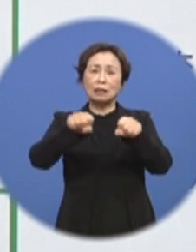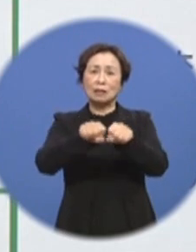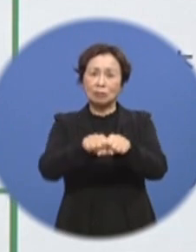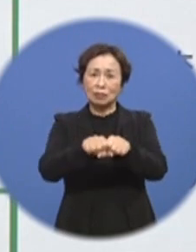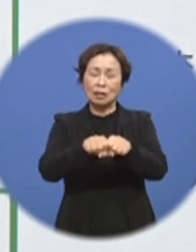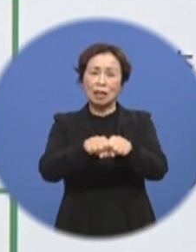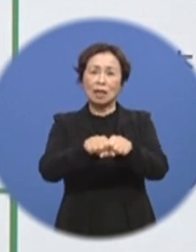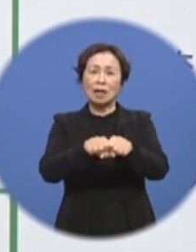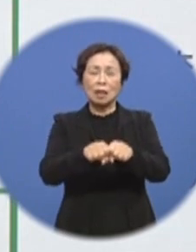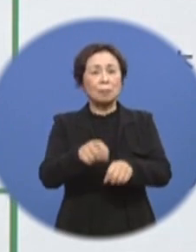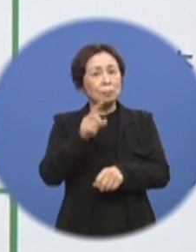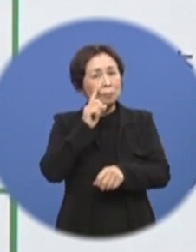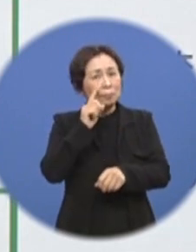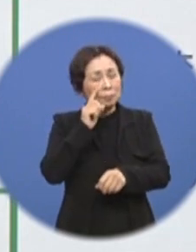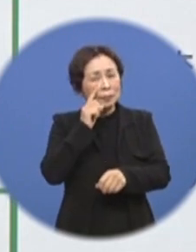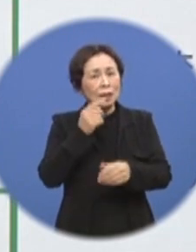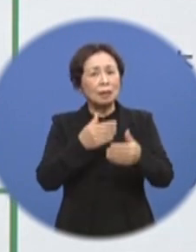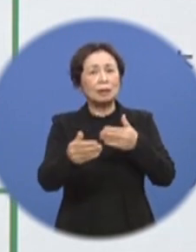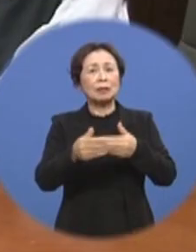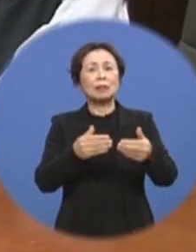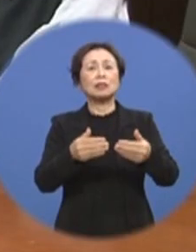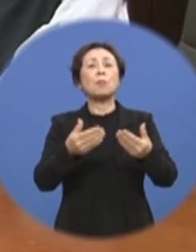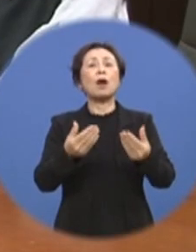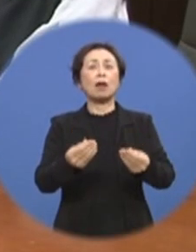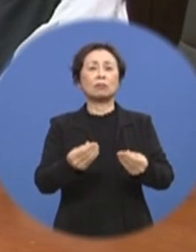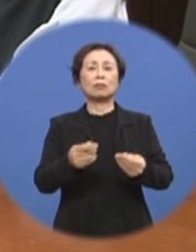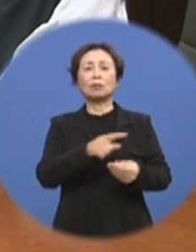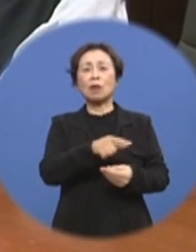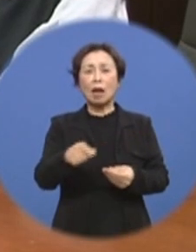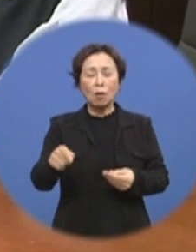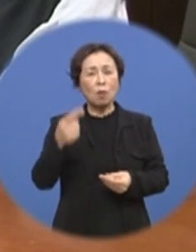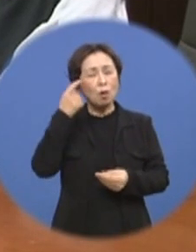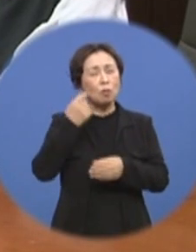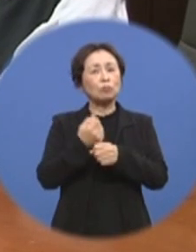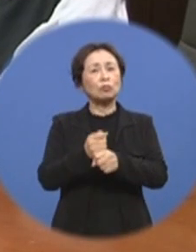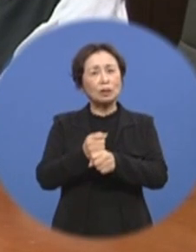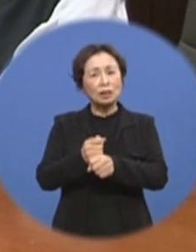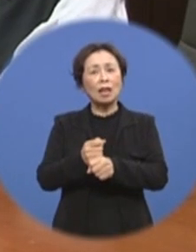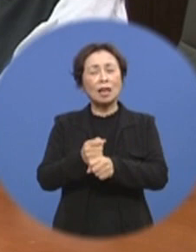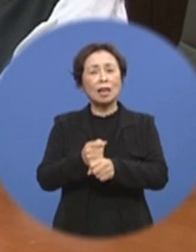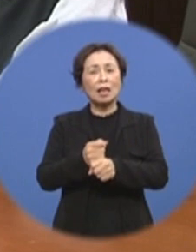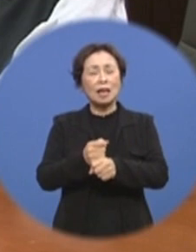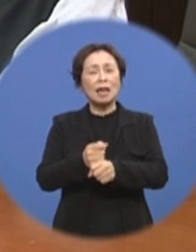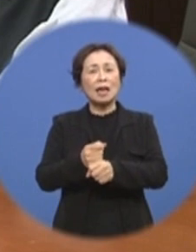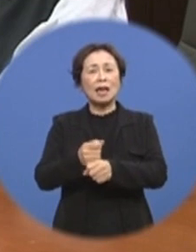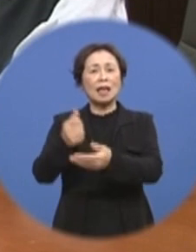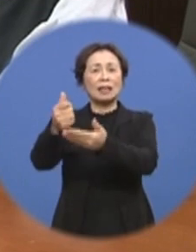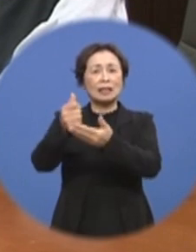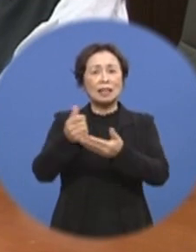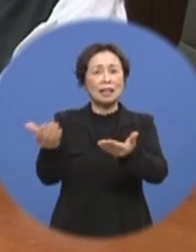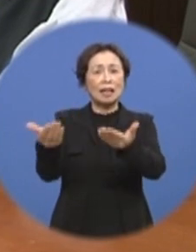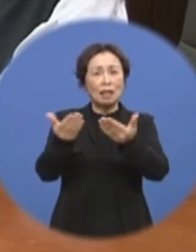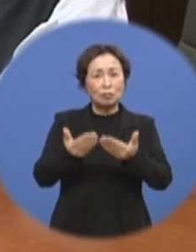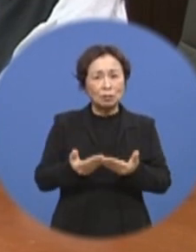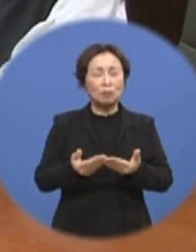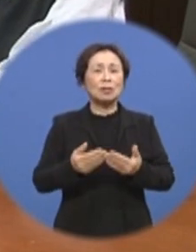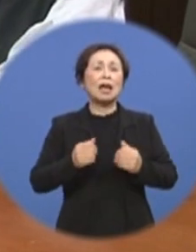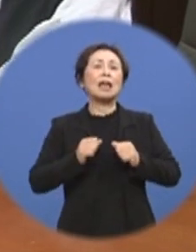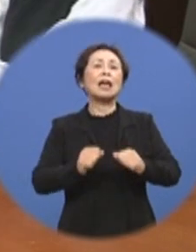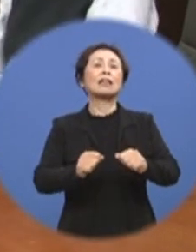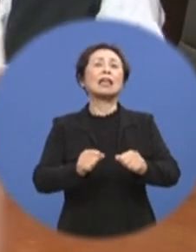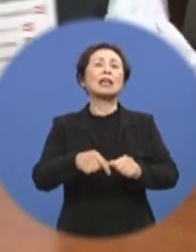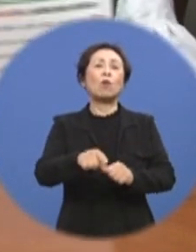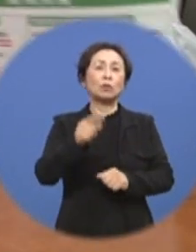というようなことをねあの我々は工夫してほできていただくということをどんどんやっていきたいと思いますね